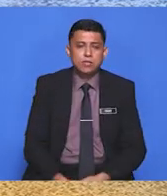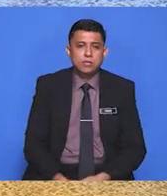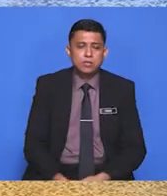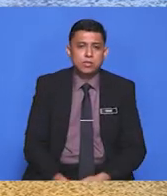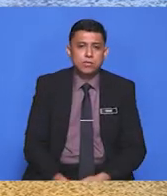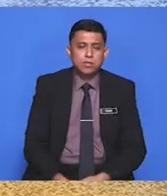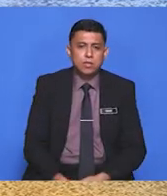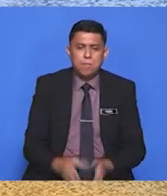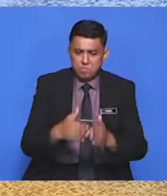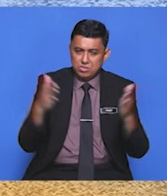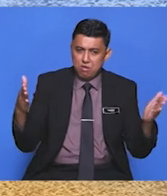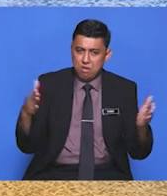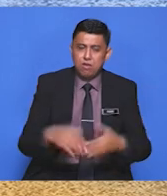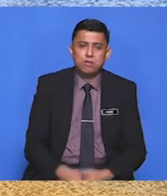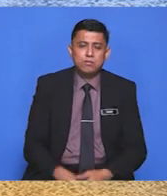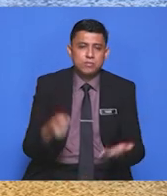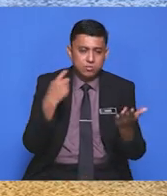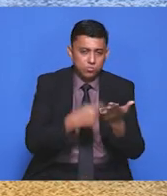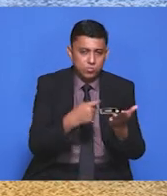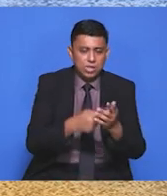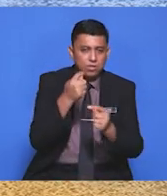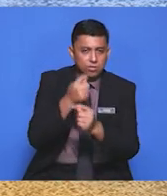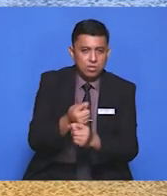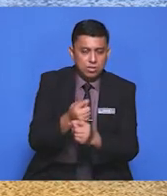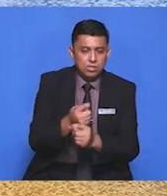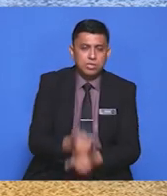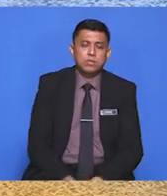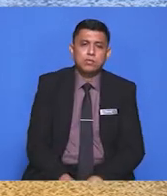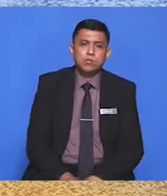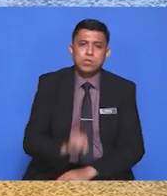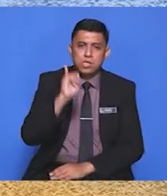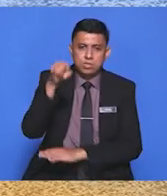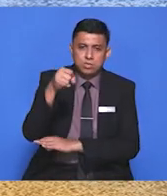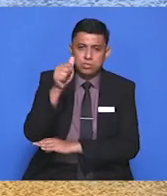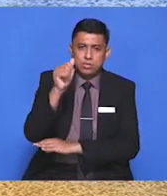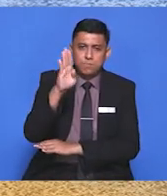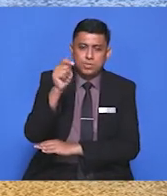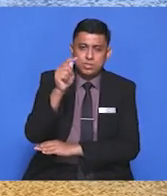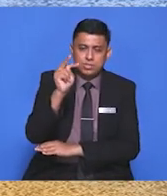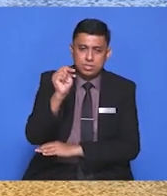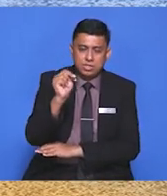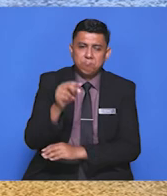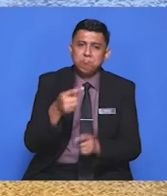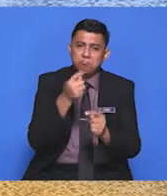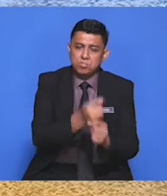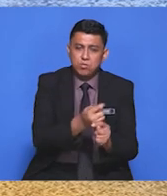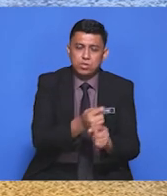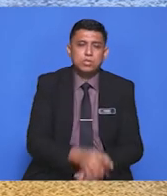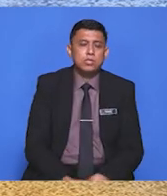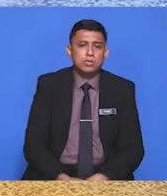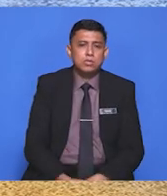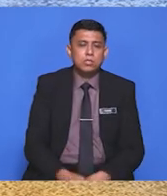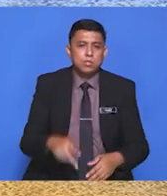perniagaan berskala besar, harga ditentukan oleh jabatan tertentu atau jabatan berkenaan yang